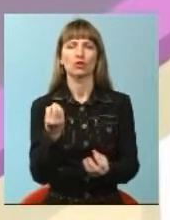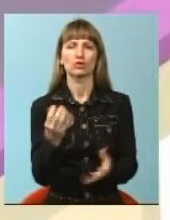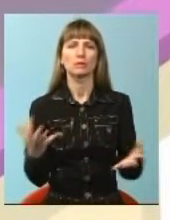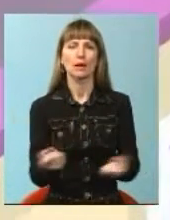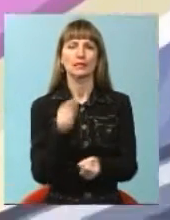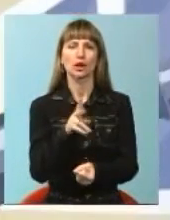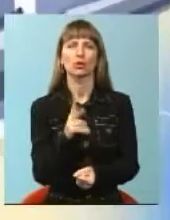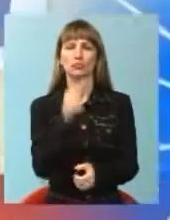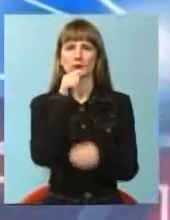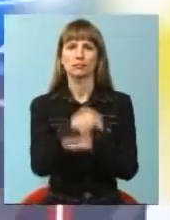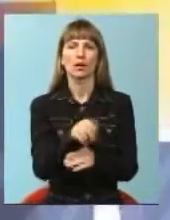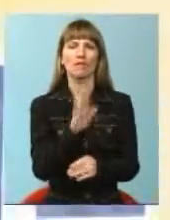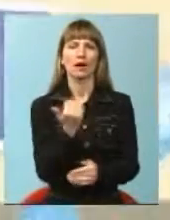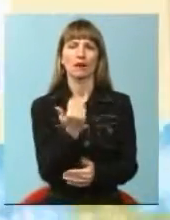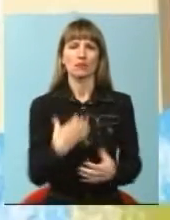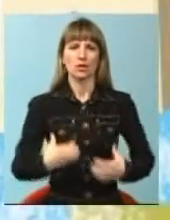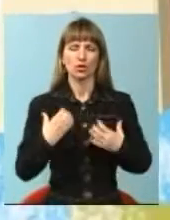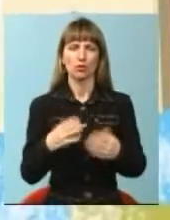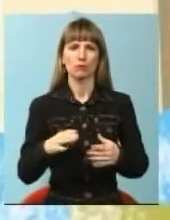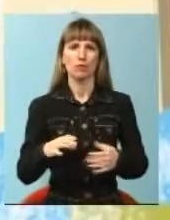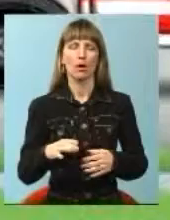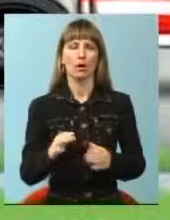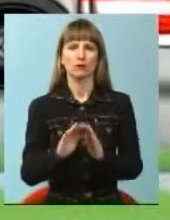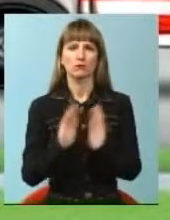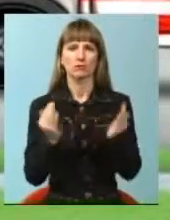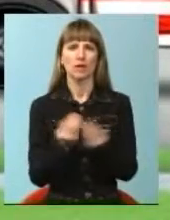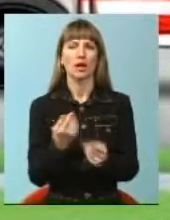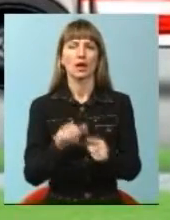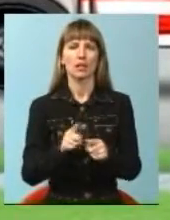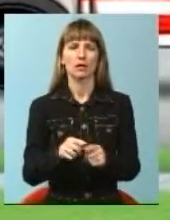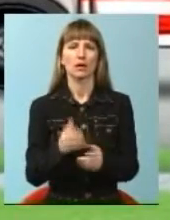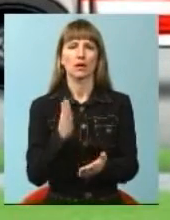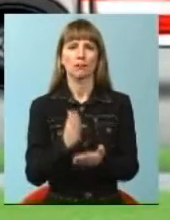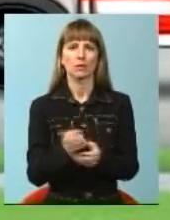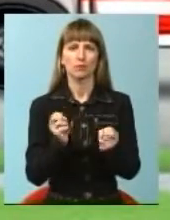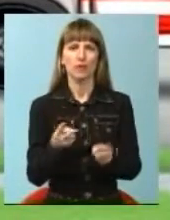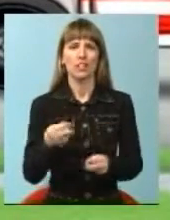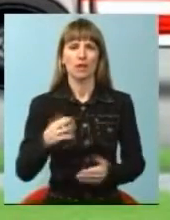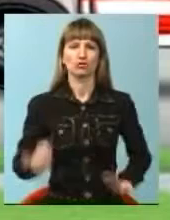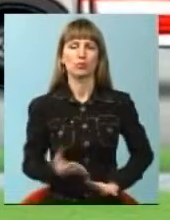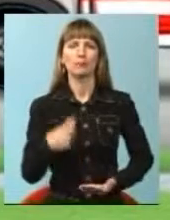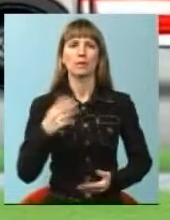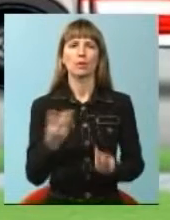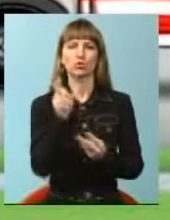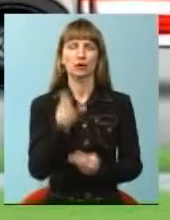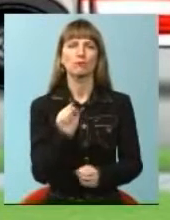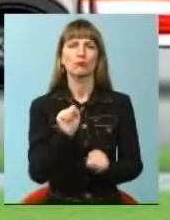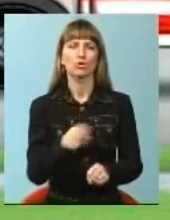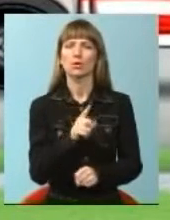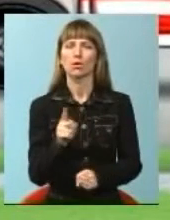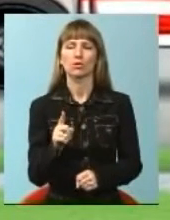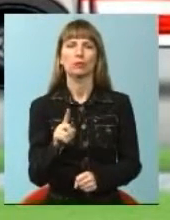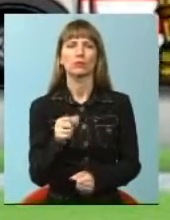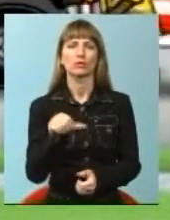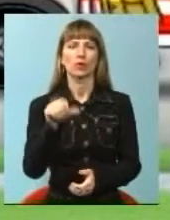хто опинився у його страшному полоні. І все це ризикуючи своїм життям. Бути пожежником може не кожен. Адже претендент на цю